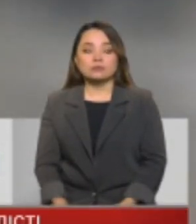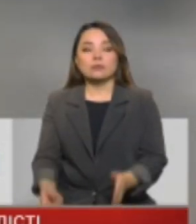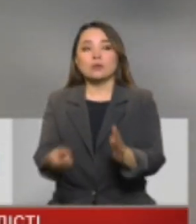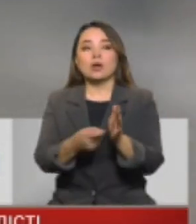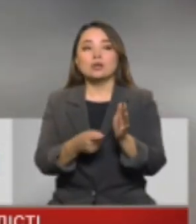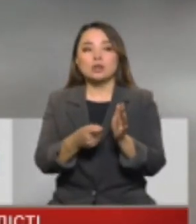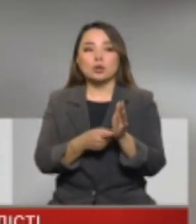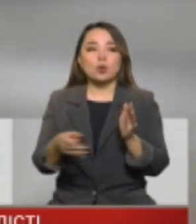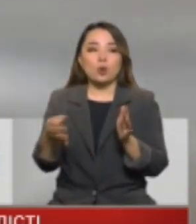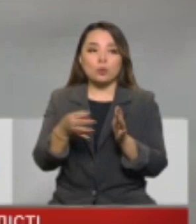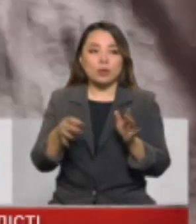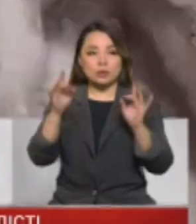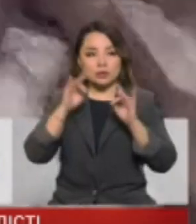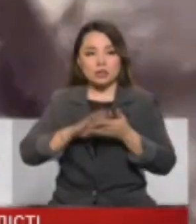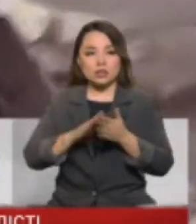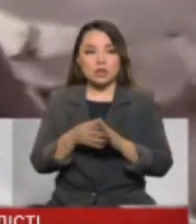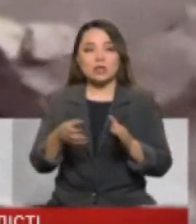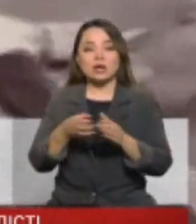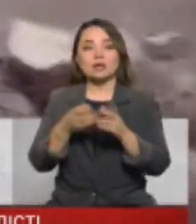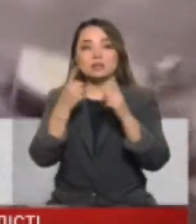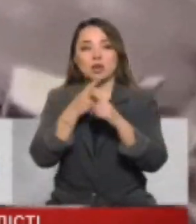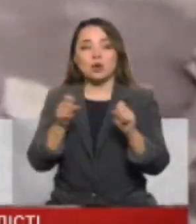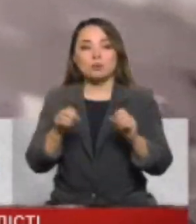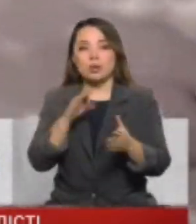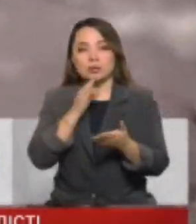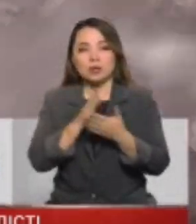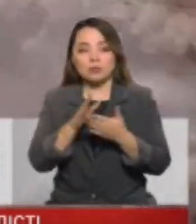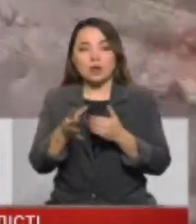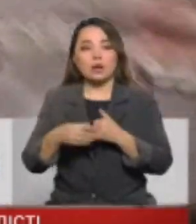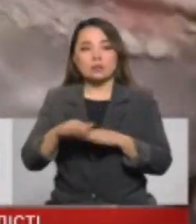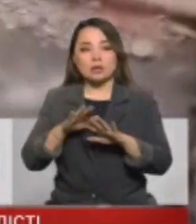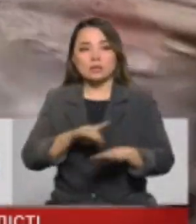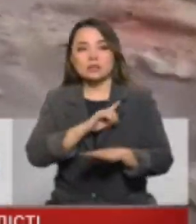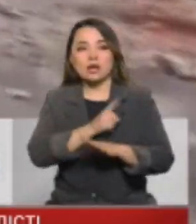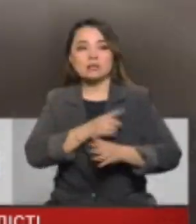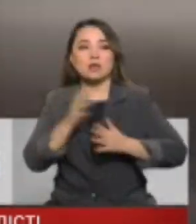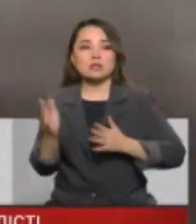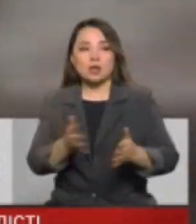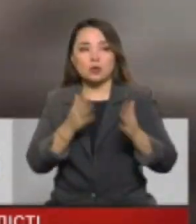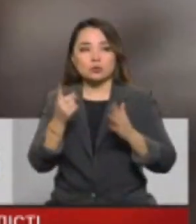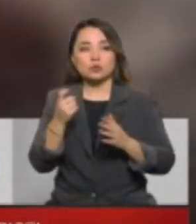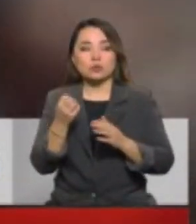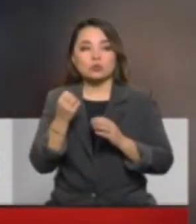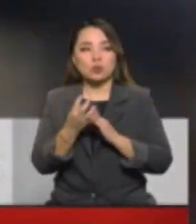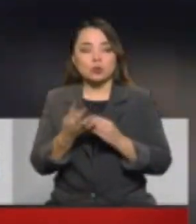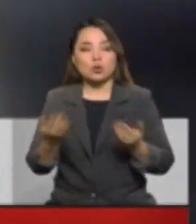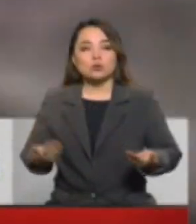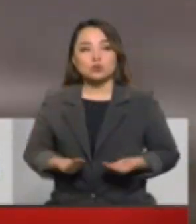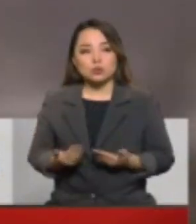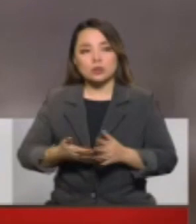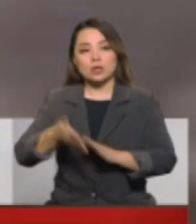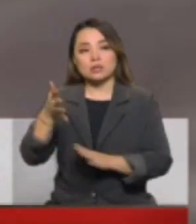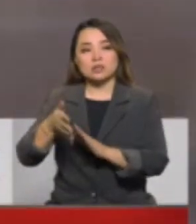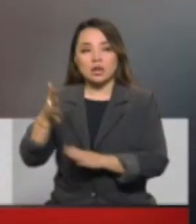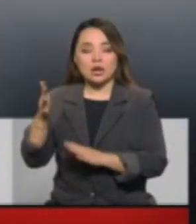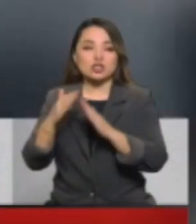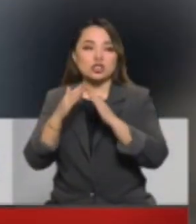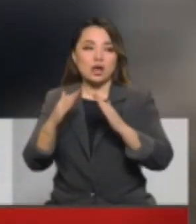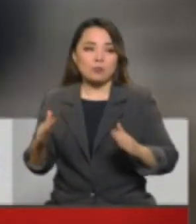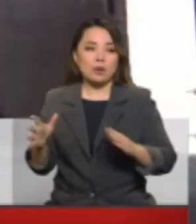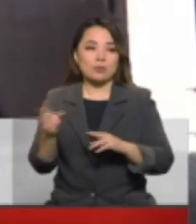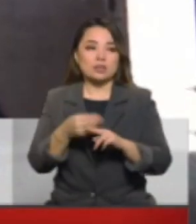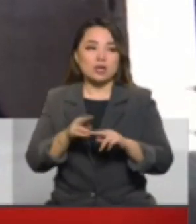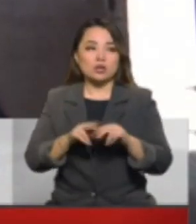Қарағанды облысында да төтенше жағдай жариялануы мүмкін. Аймақта қатты дауылдан 114 тұрғын үй мен ғимараттардың шатыры,